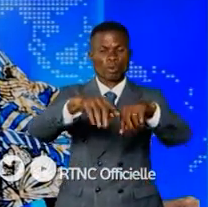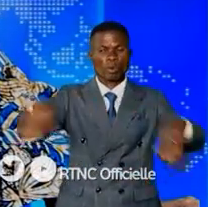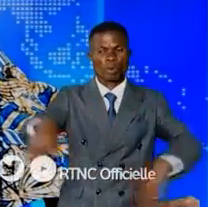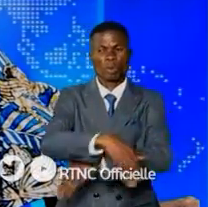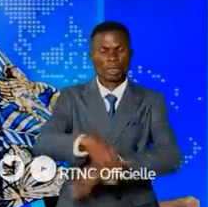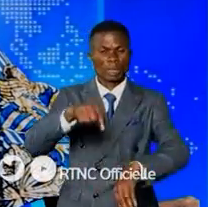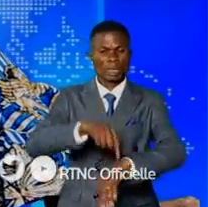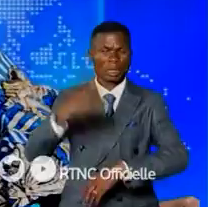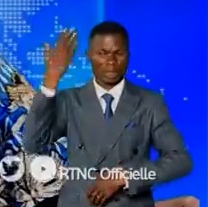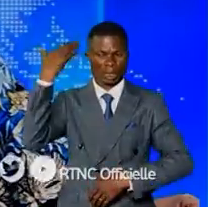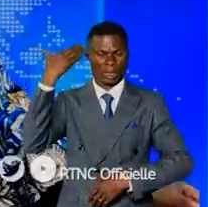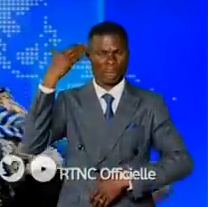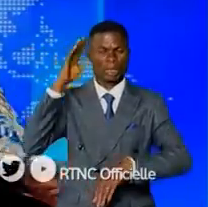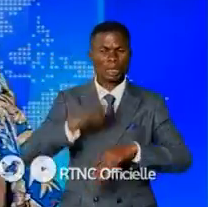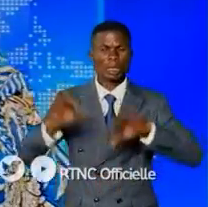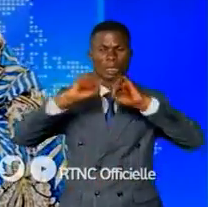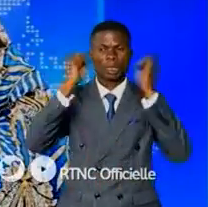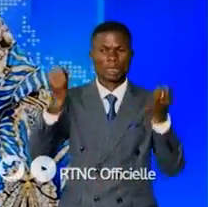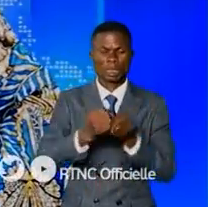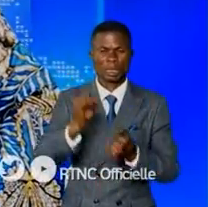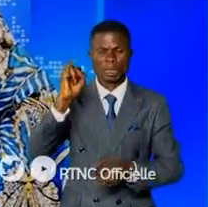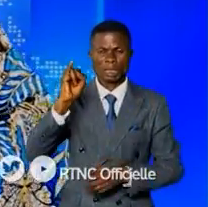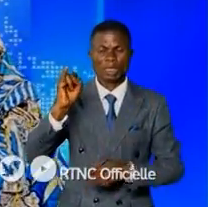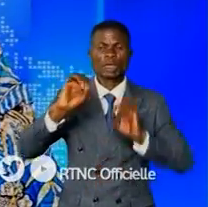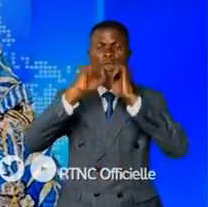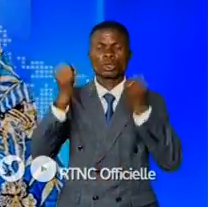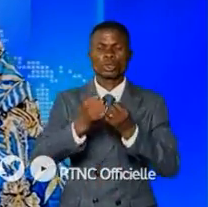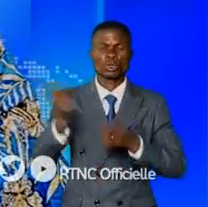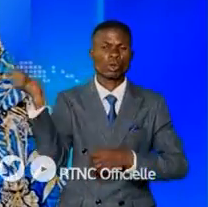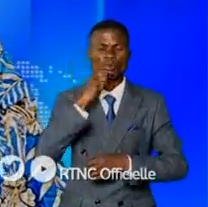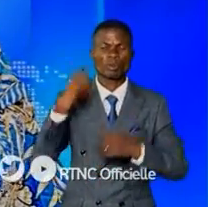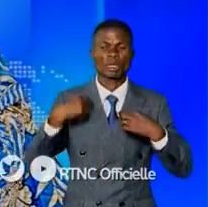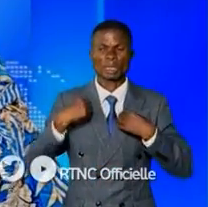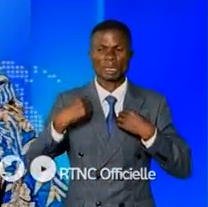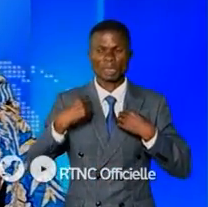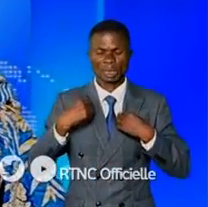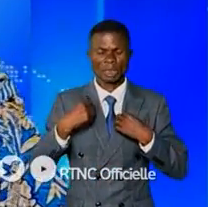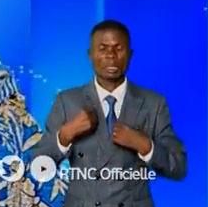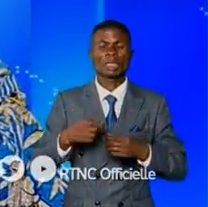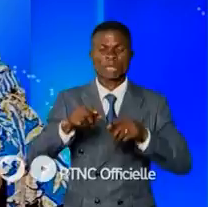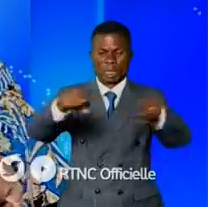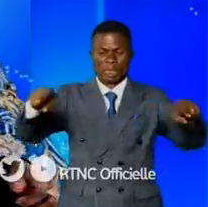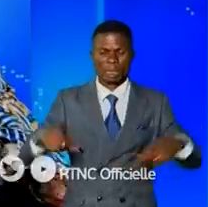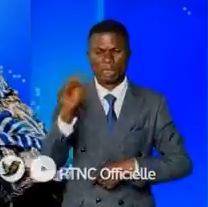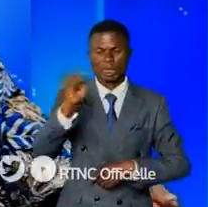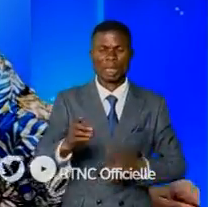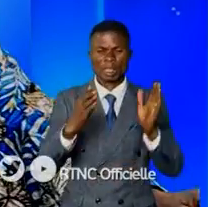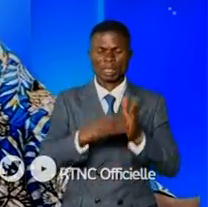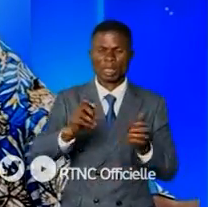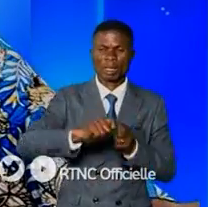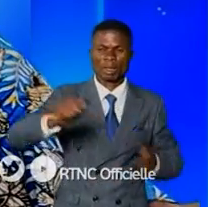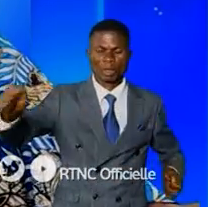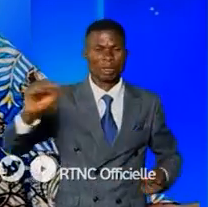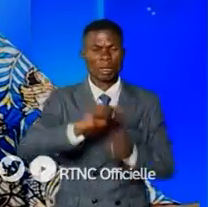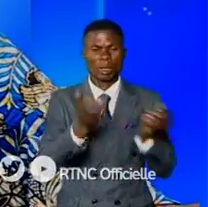dernier en date, c'est celui qui oppose la société Itex Africa à l'entreprise Starstone sur une superficie de 39 hectares. L'affaire a